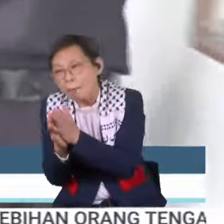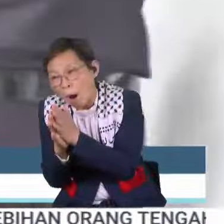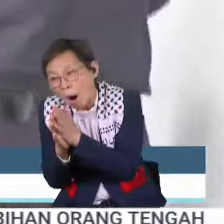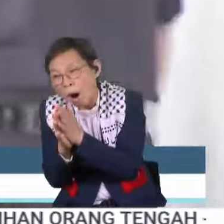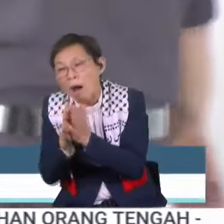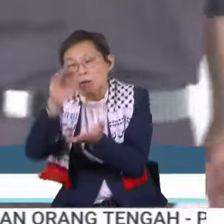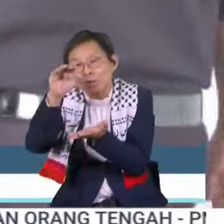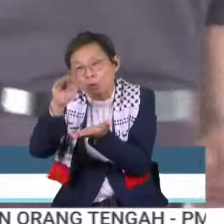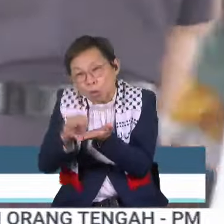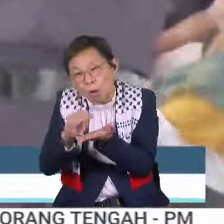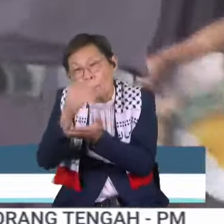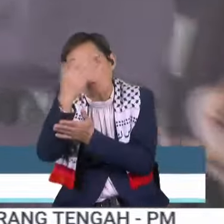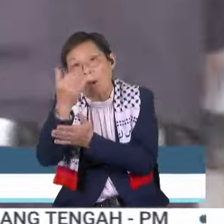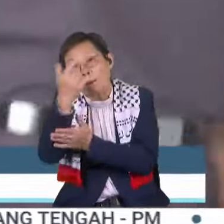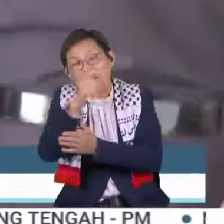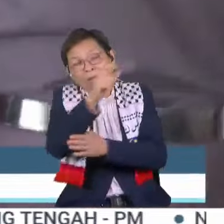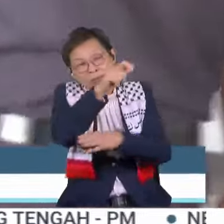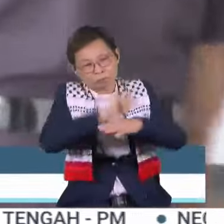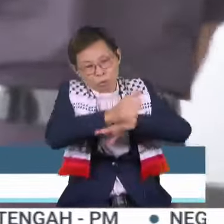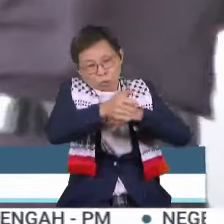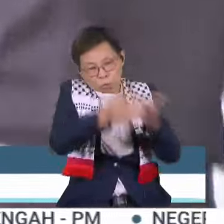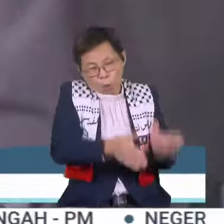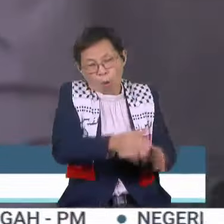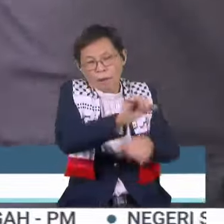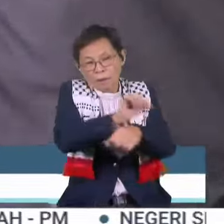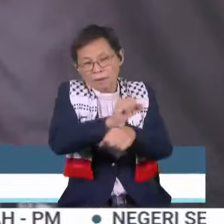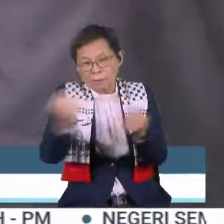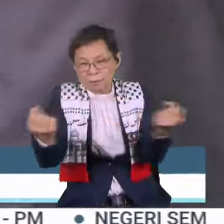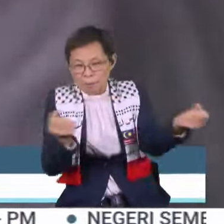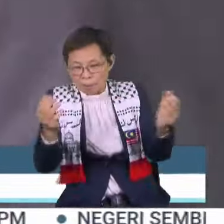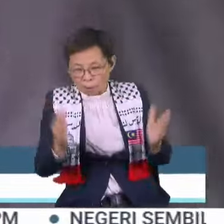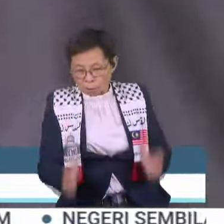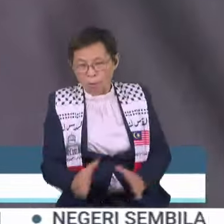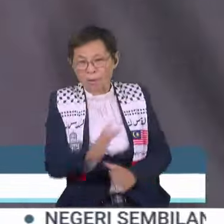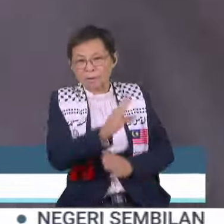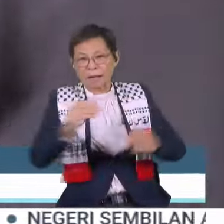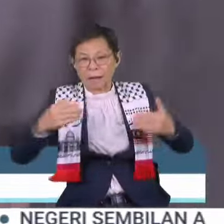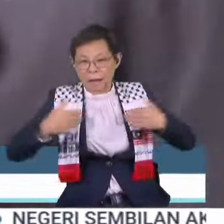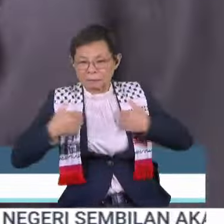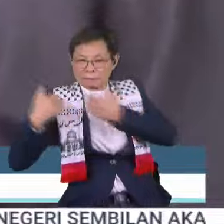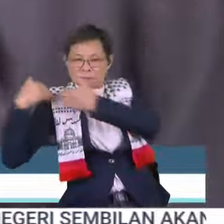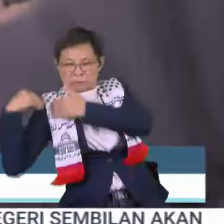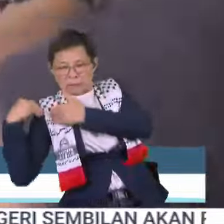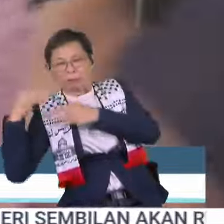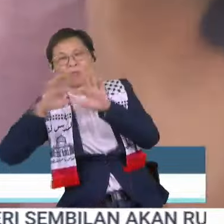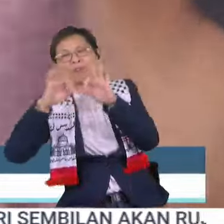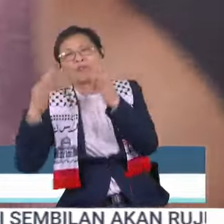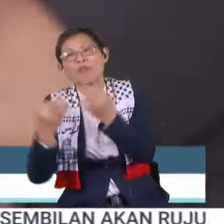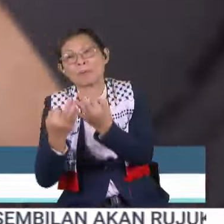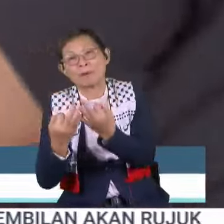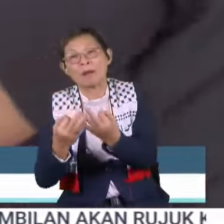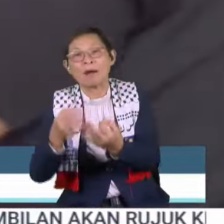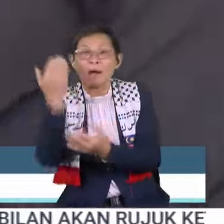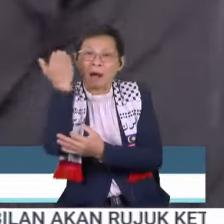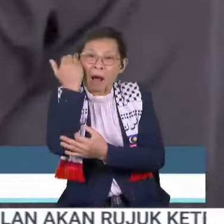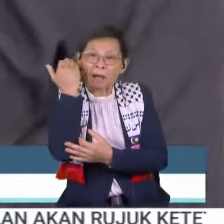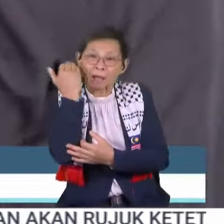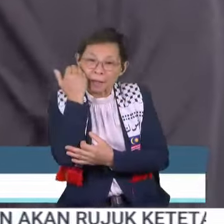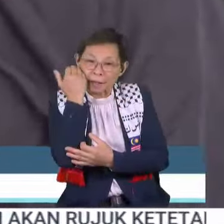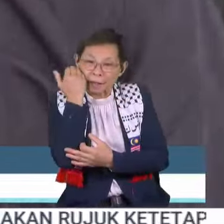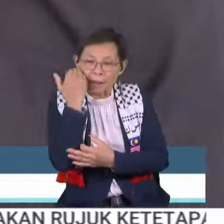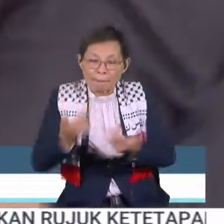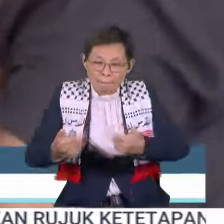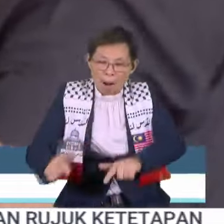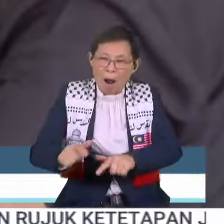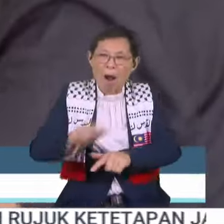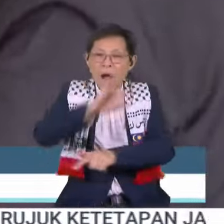jaminan lebih rendah memandangkan tertuduh Hanya bekerja sebagai pemandu Lori dan mempunyai tanggungan keluarga Hakim azaromi Abdul Rahman